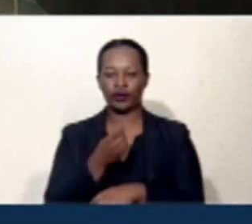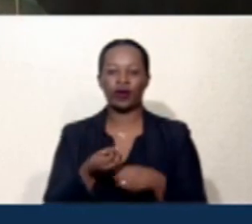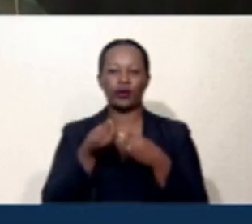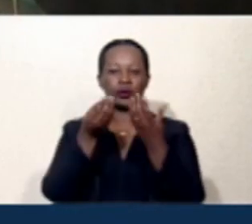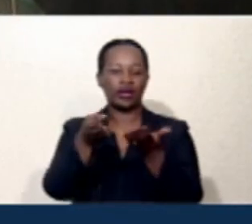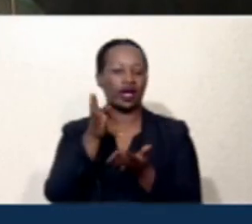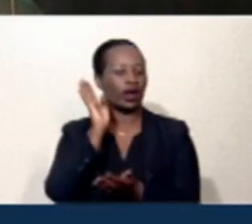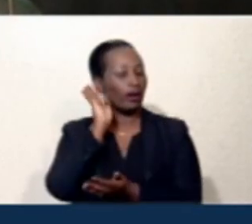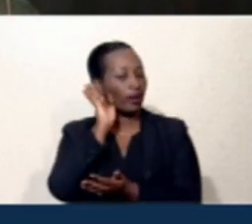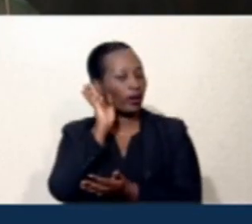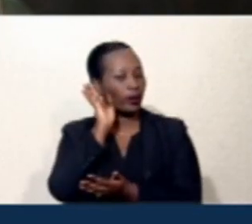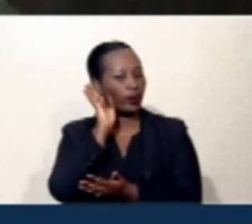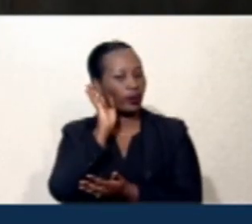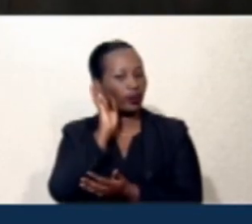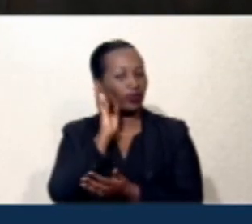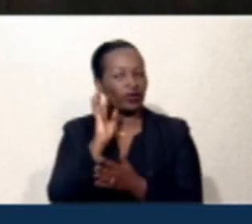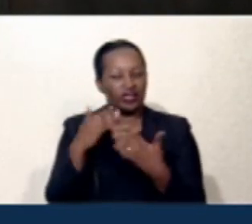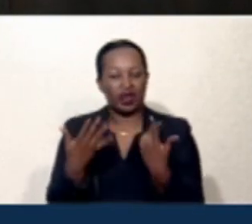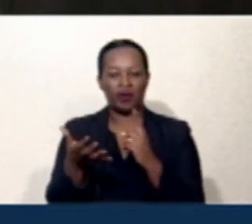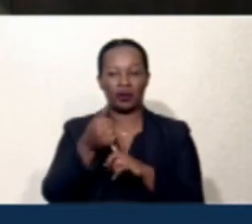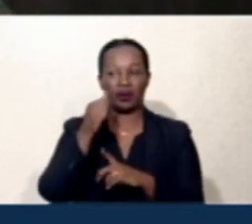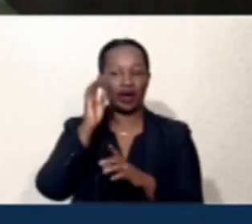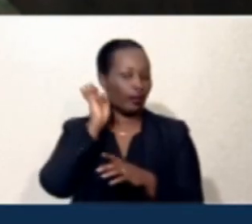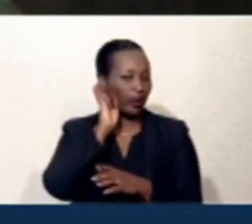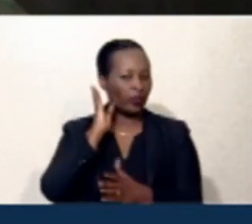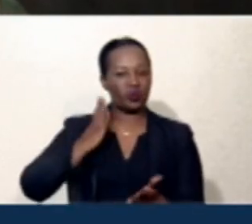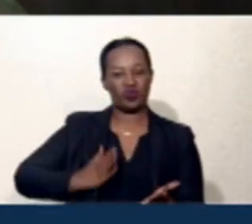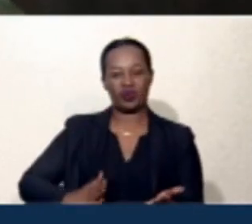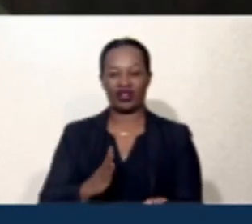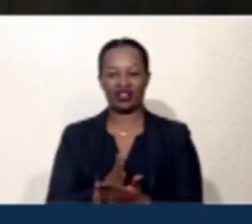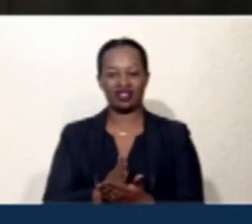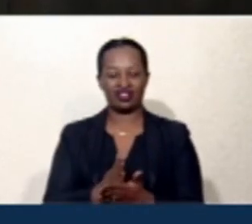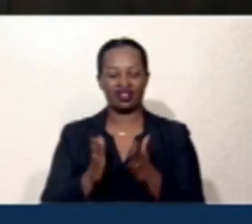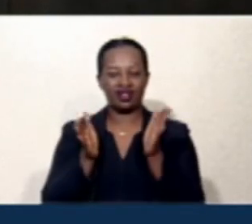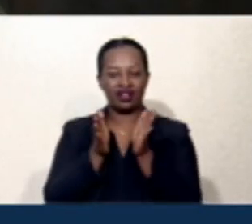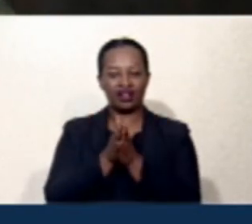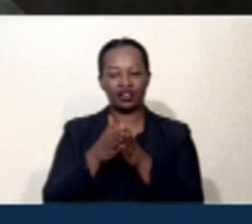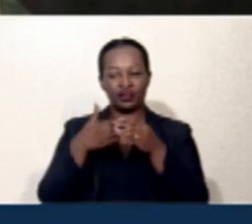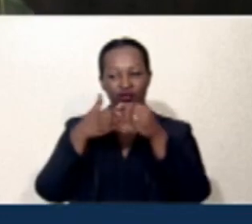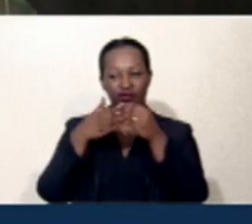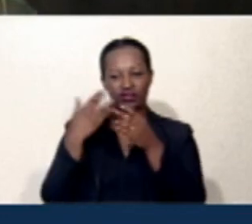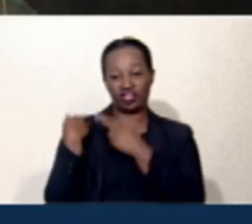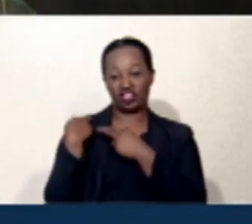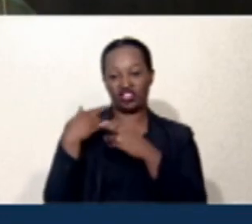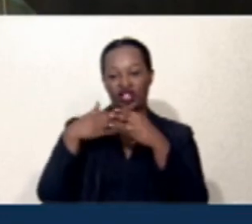amakuru ngira ngo cyakubona amakuru n'uburenganzira, kandi umuyobozi ni inshingano